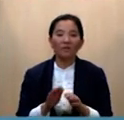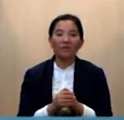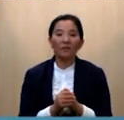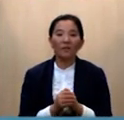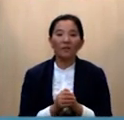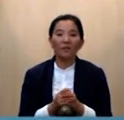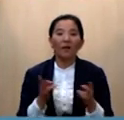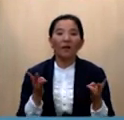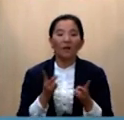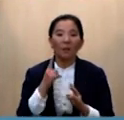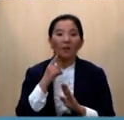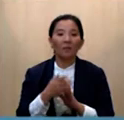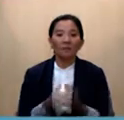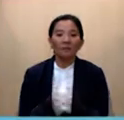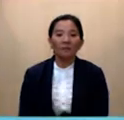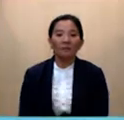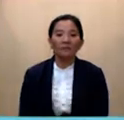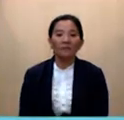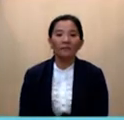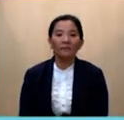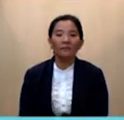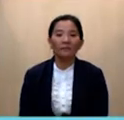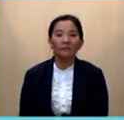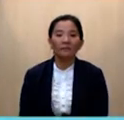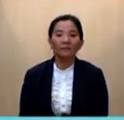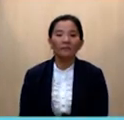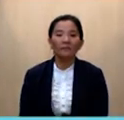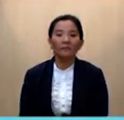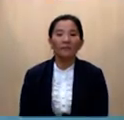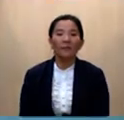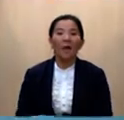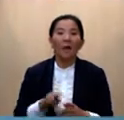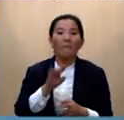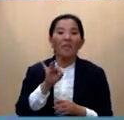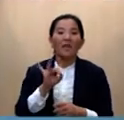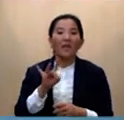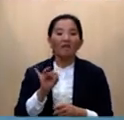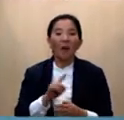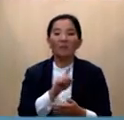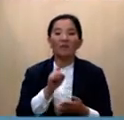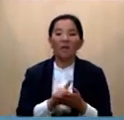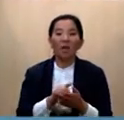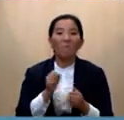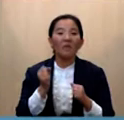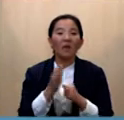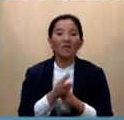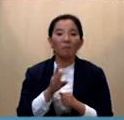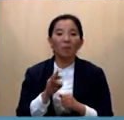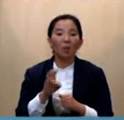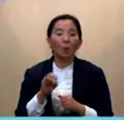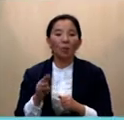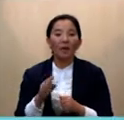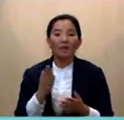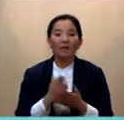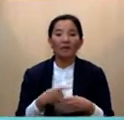надо понимать перерыв после первого тайма обязательно 15 минут это но есть такие